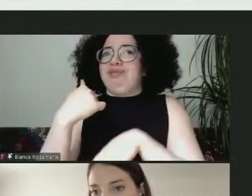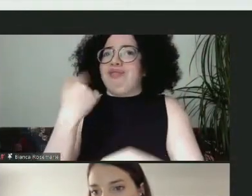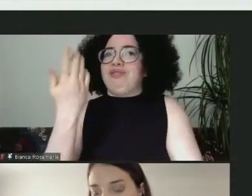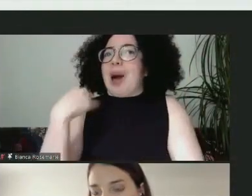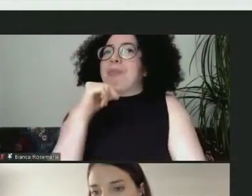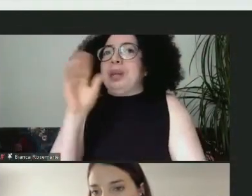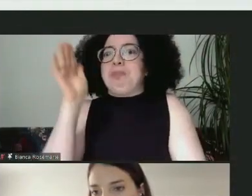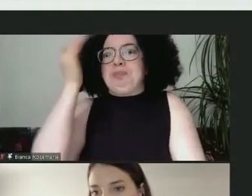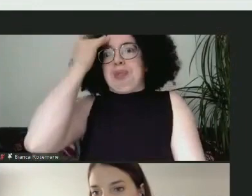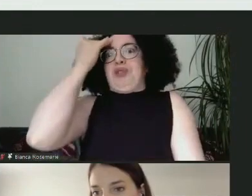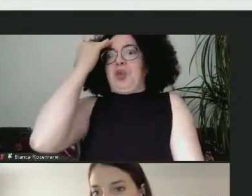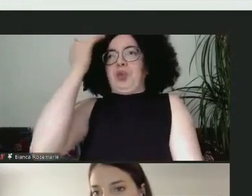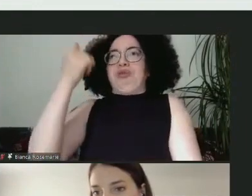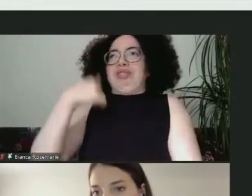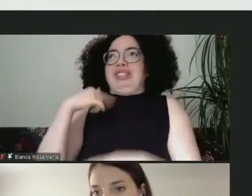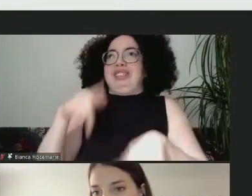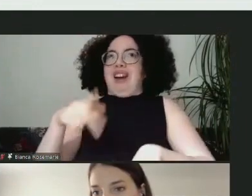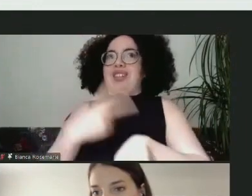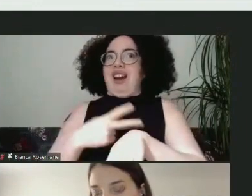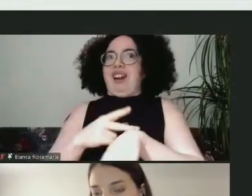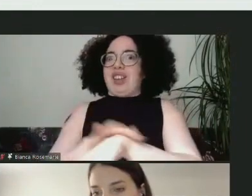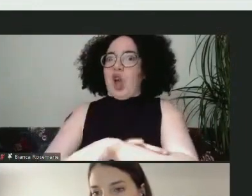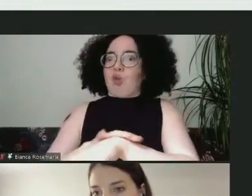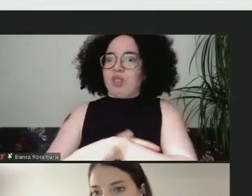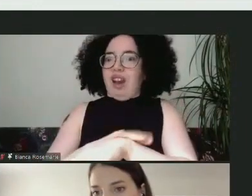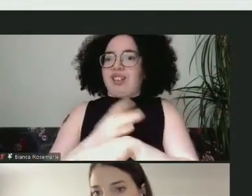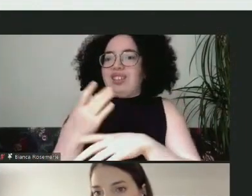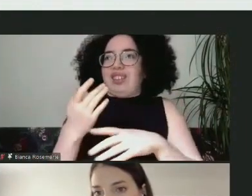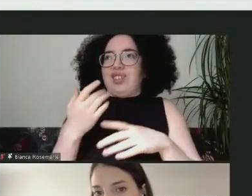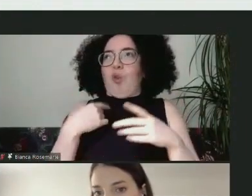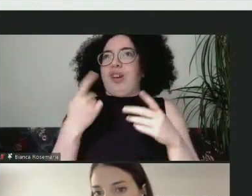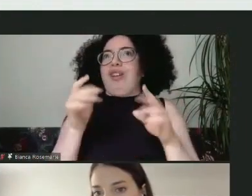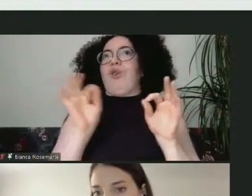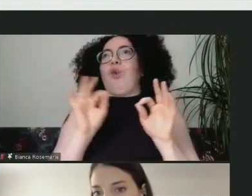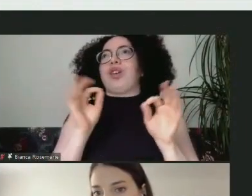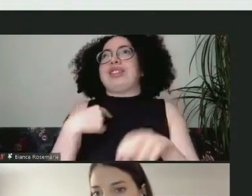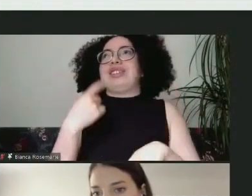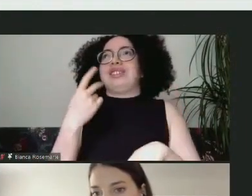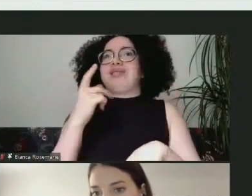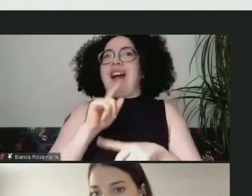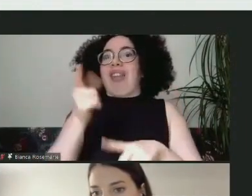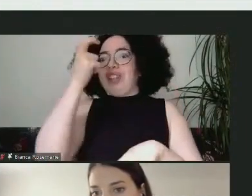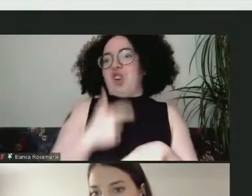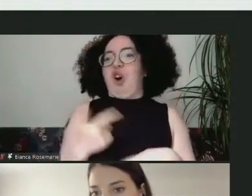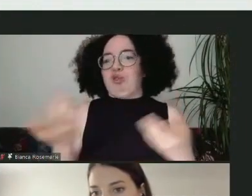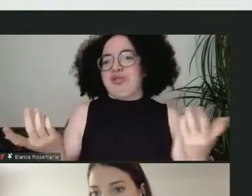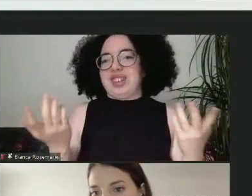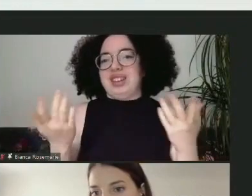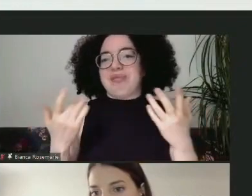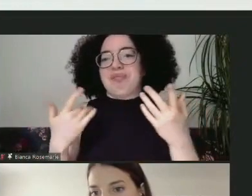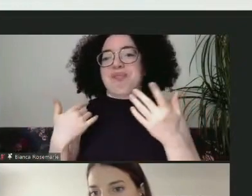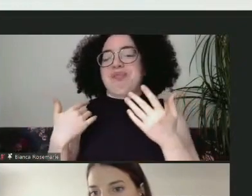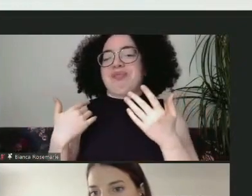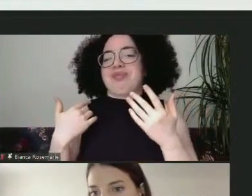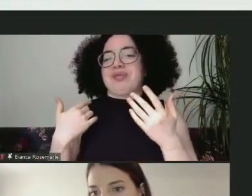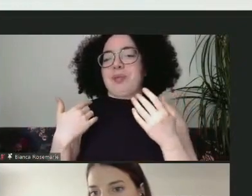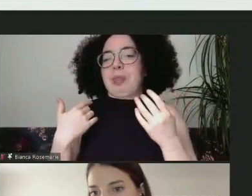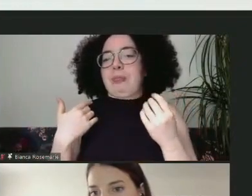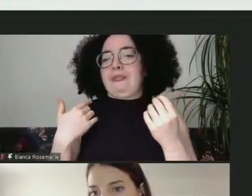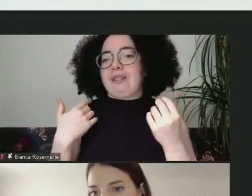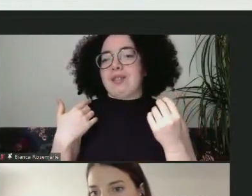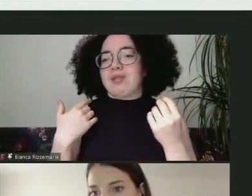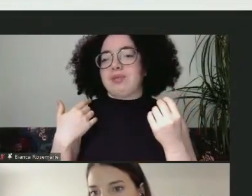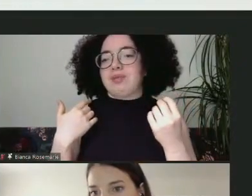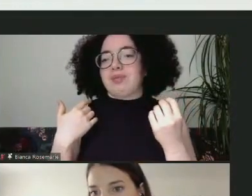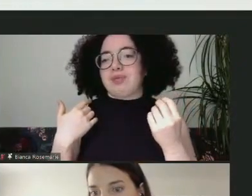Und ich muss ehrlich sagen, also dieses Bewusstsein der Krankheit auch, oder ich soll sagen, dass es eigentlich zu